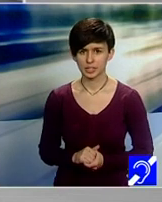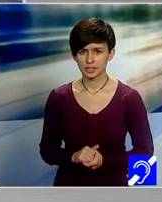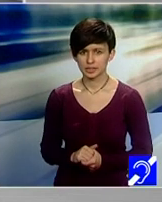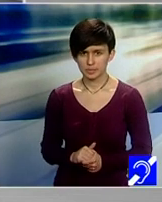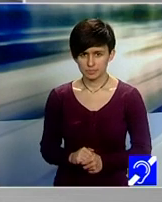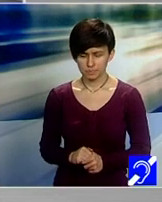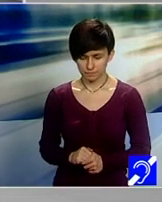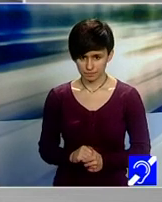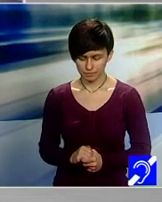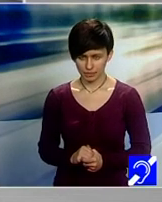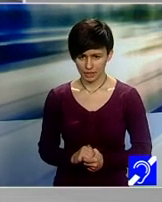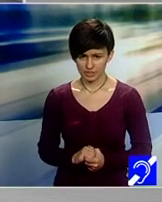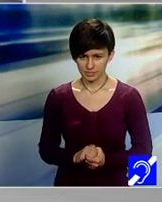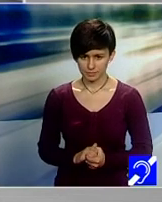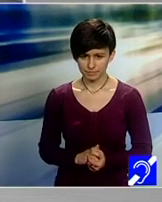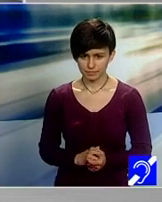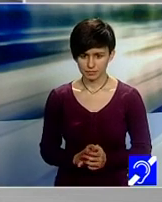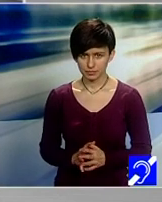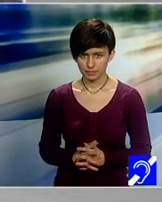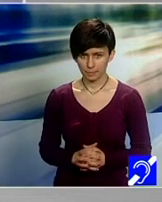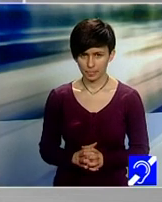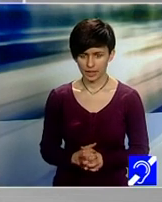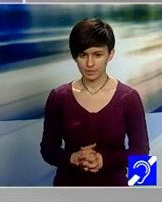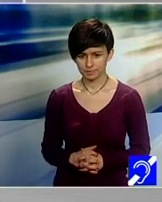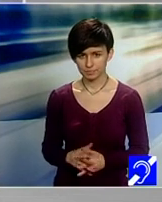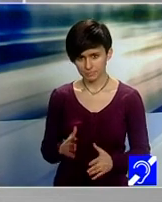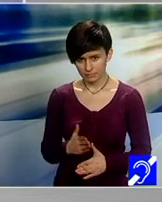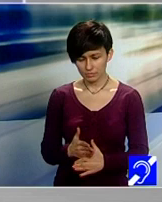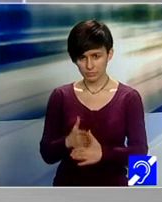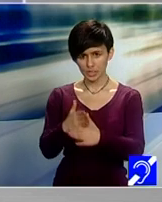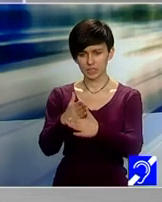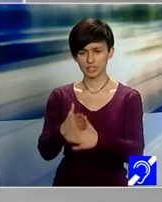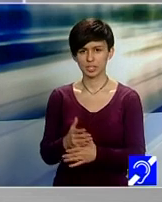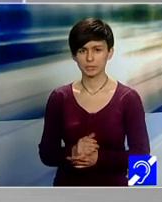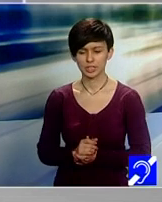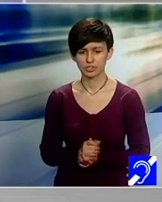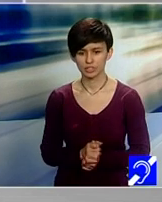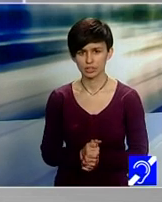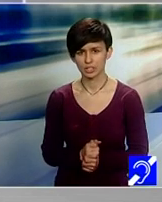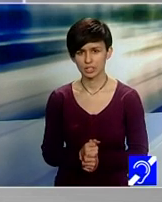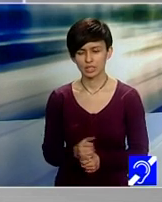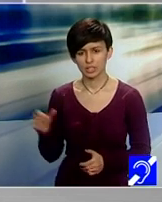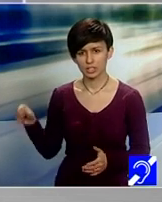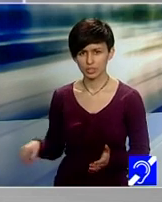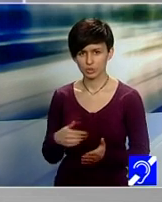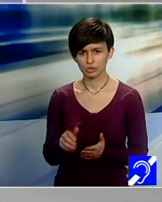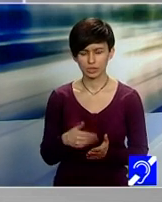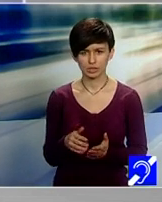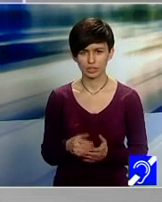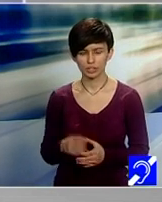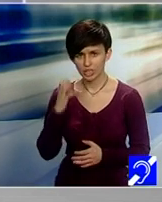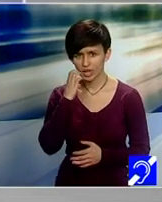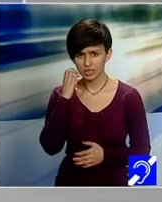și nu cele industriale. Da. Sprijinul și atât din partea consumatorilor, dar și din partea altor